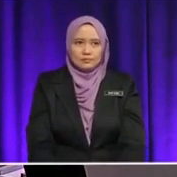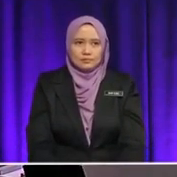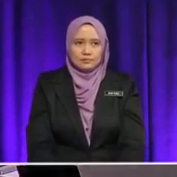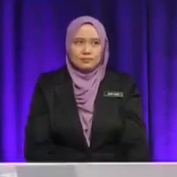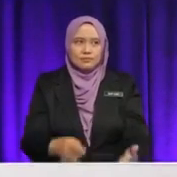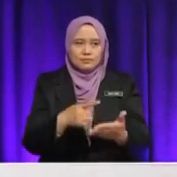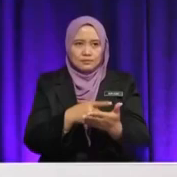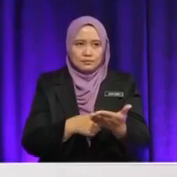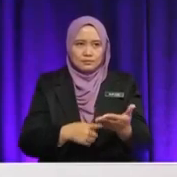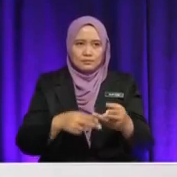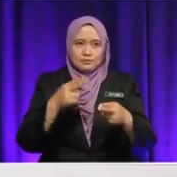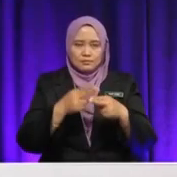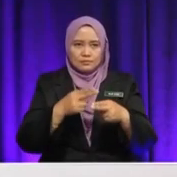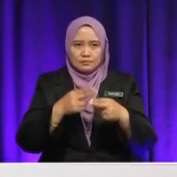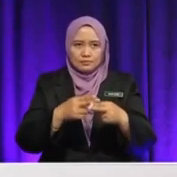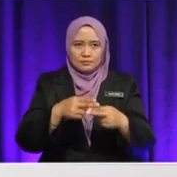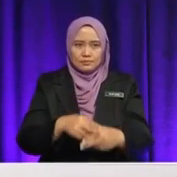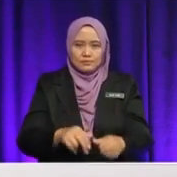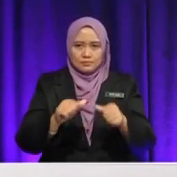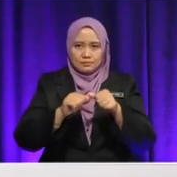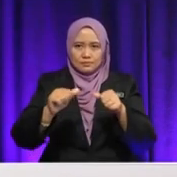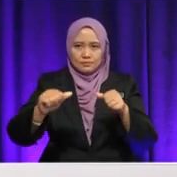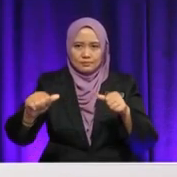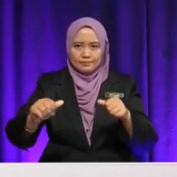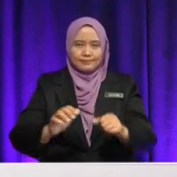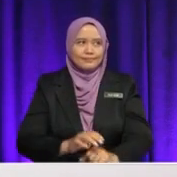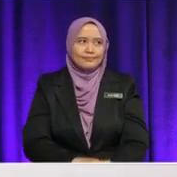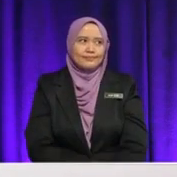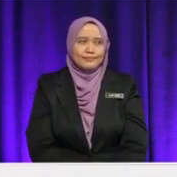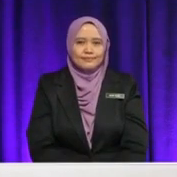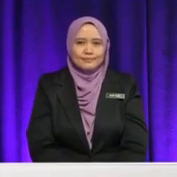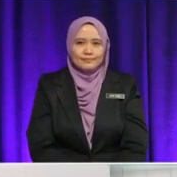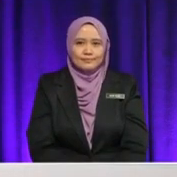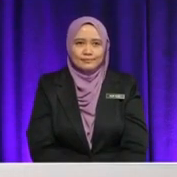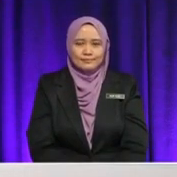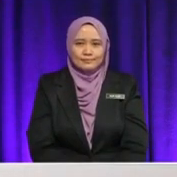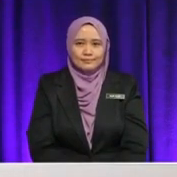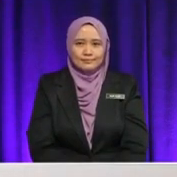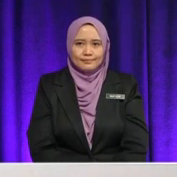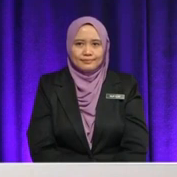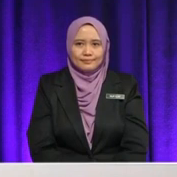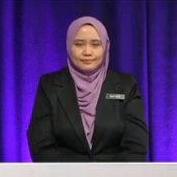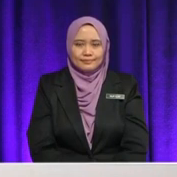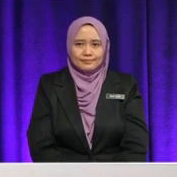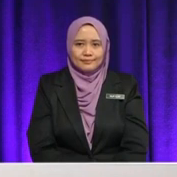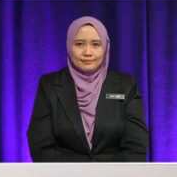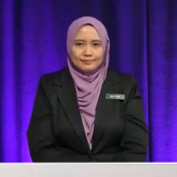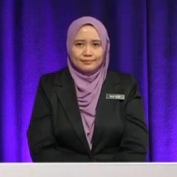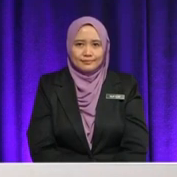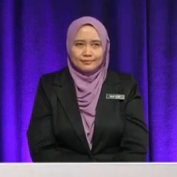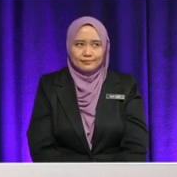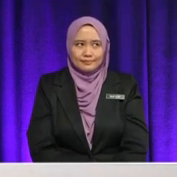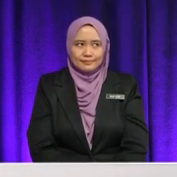ini beli angkat tangan atau mencegah pilih paket apel kita minta peluang murid yang nak jawab betul Nah siapa